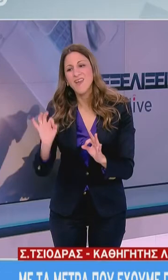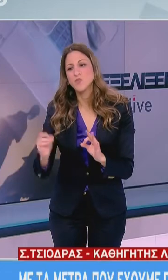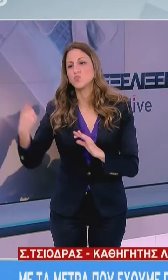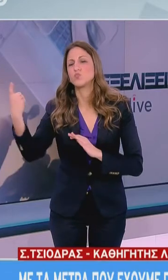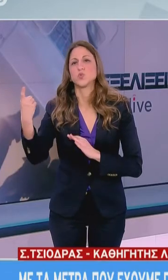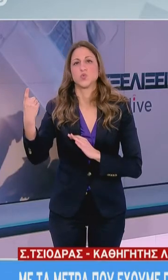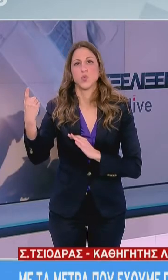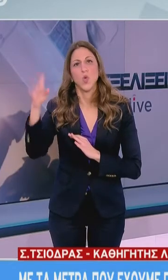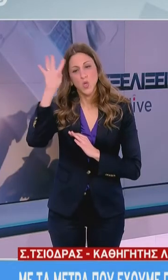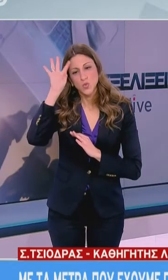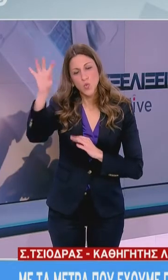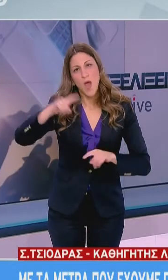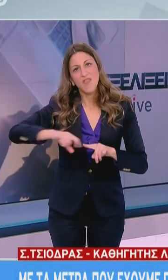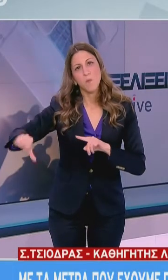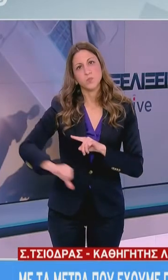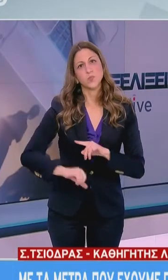της χώρας στην κανονικότητα.